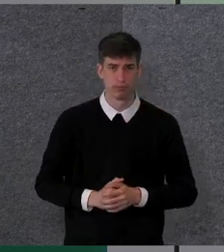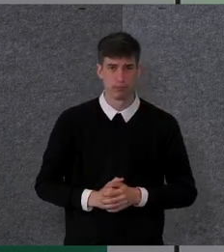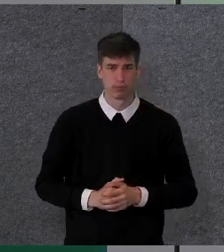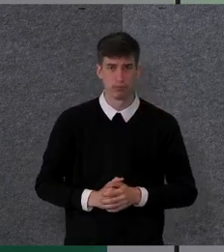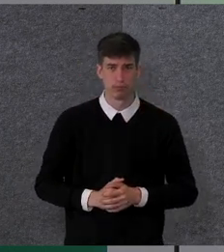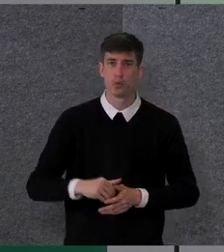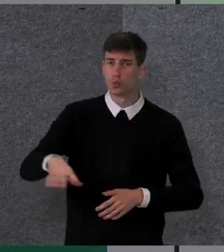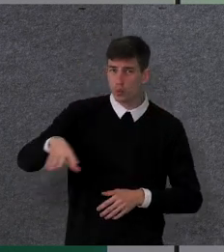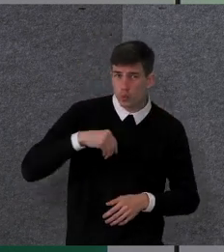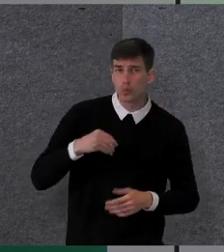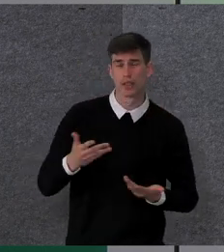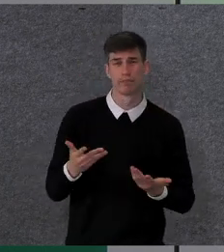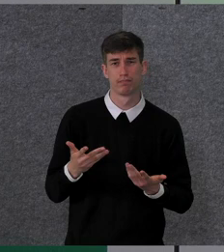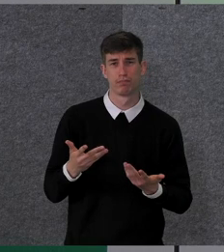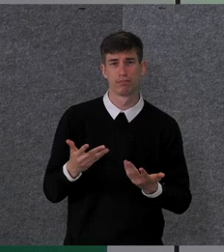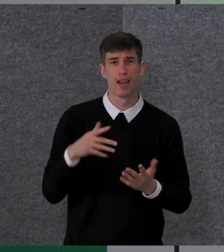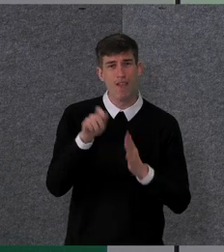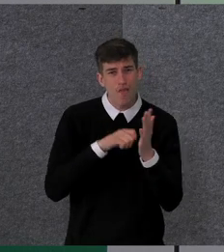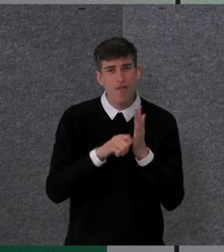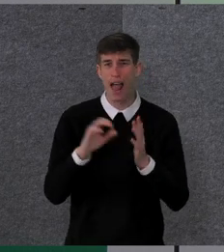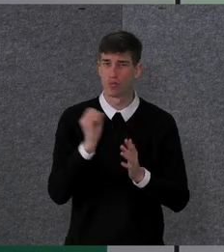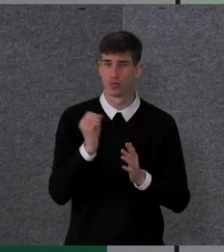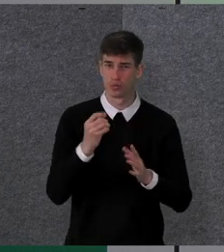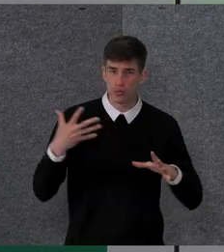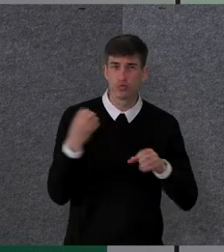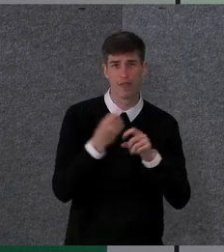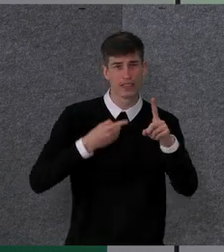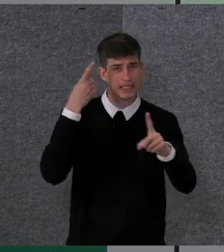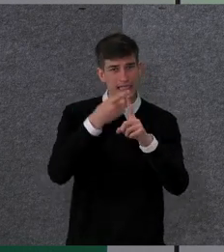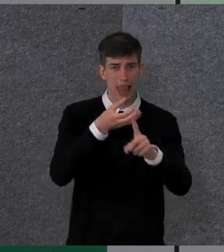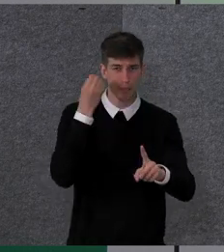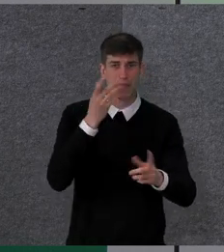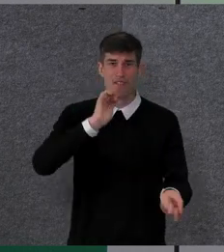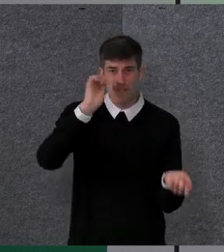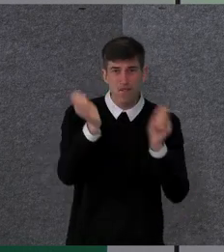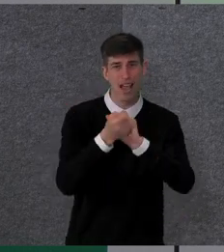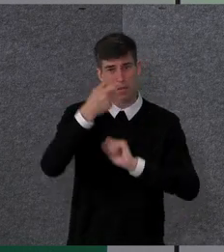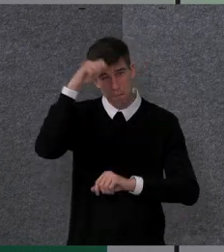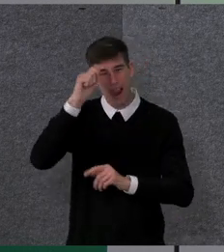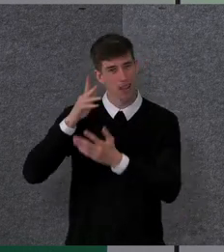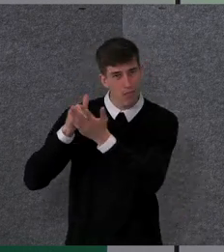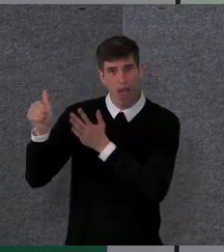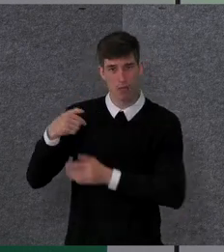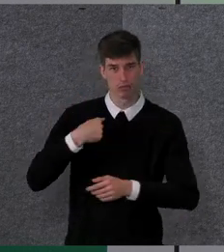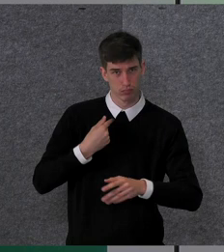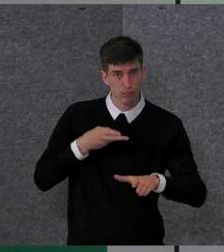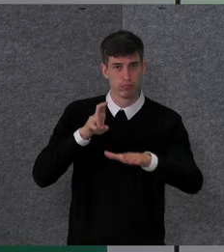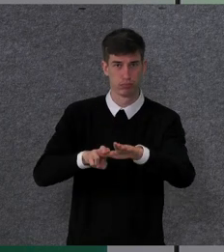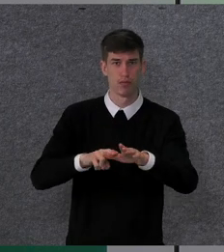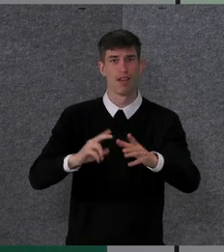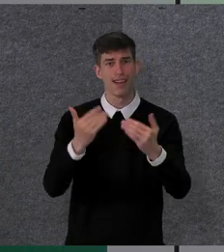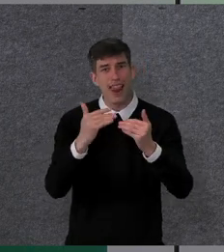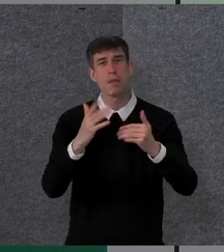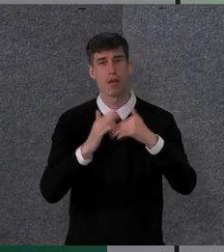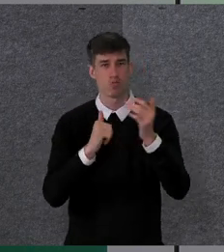einmal gemeinsam einen unglaublichen Wahlkampf rocken. Lasst uns gemeinsam den Wechsel in Berlin schaffen für mehr Klimaschutz, für eine